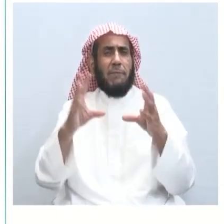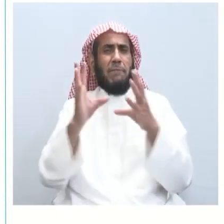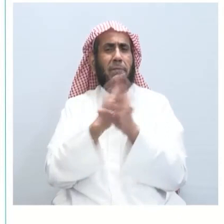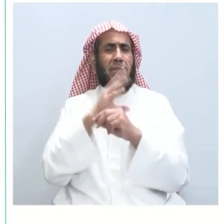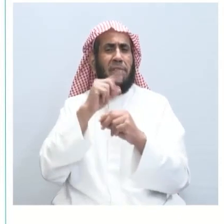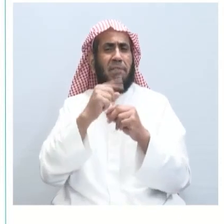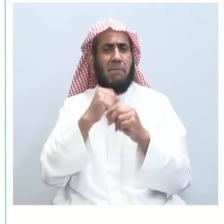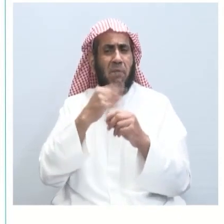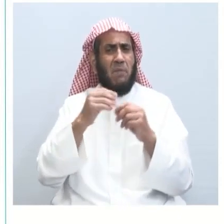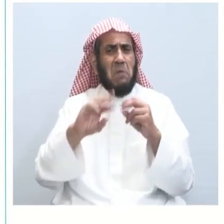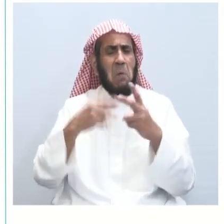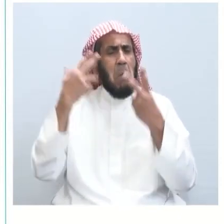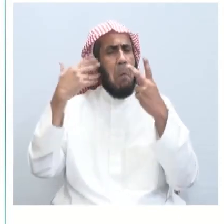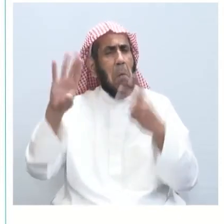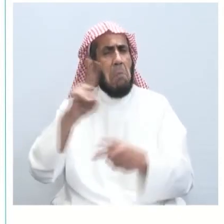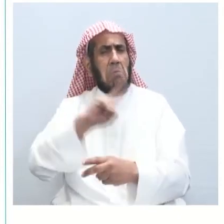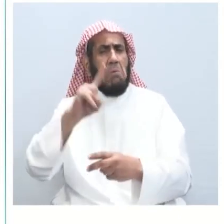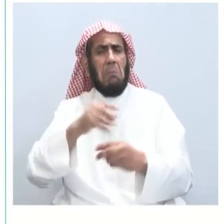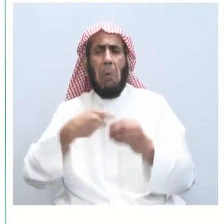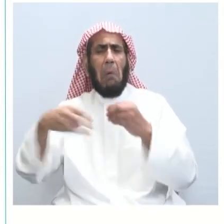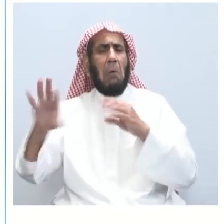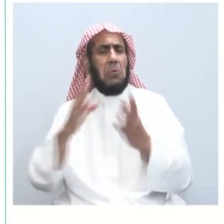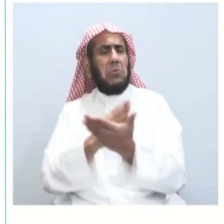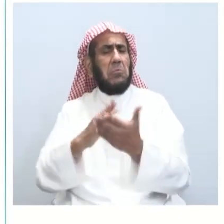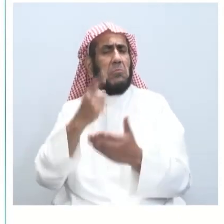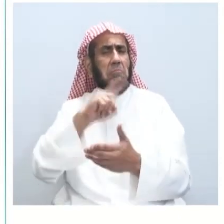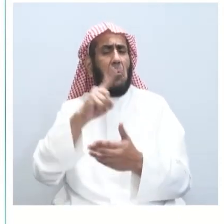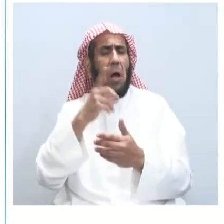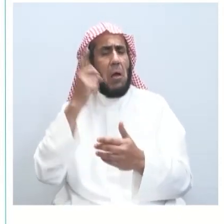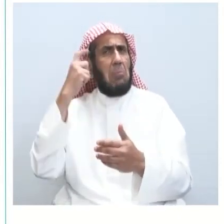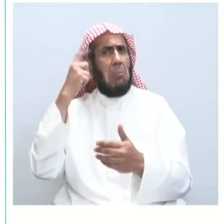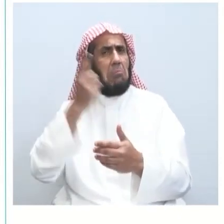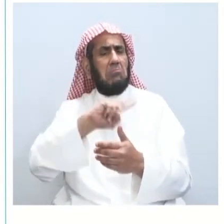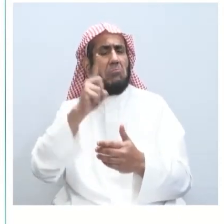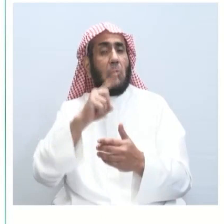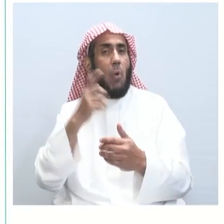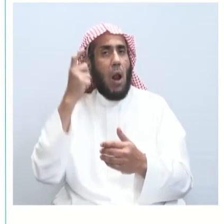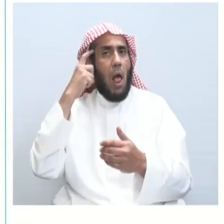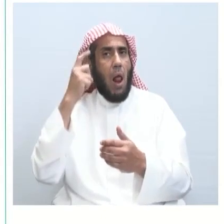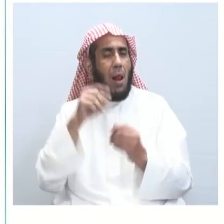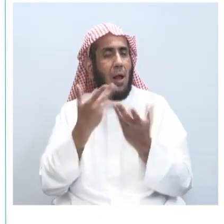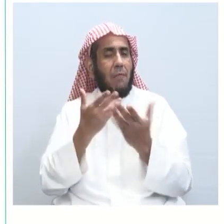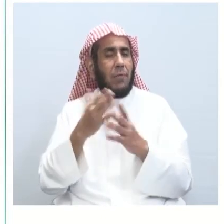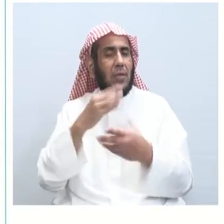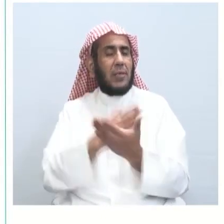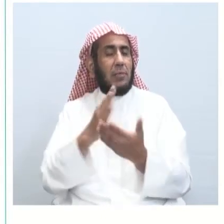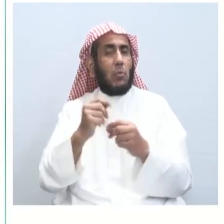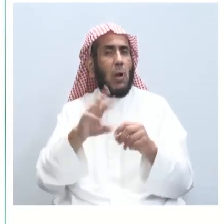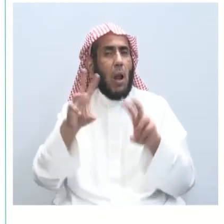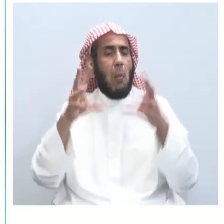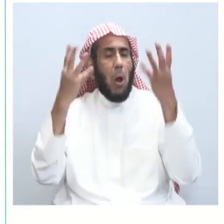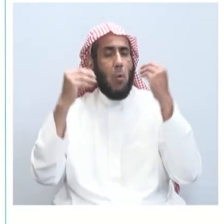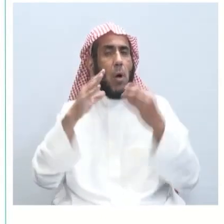السوق لن يكون بشكل عشوائي او او بشكل غير منطقي وانما من خلال المعلومات والابحاث التي تجريها